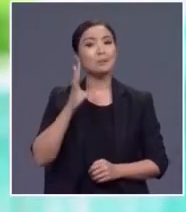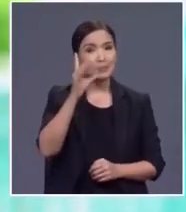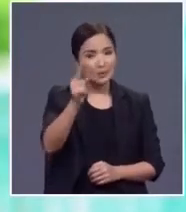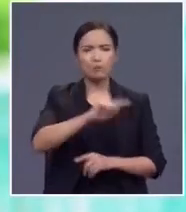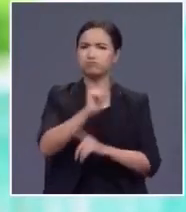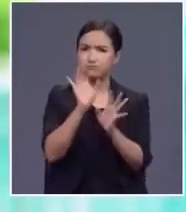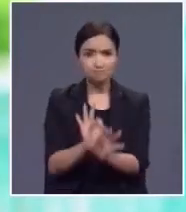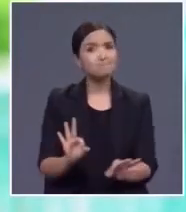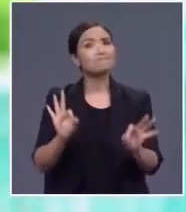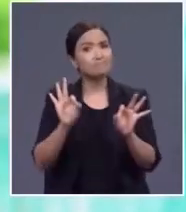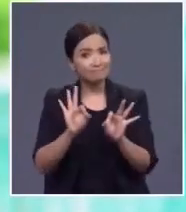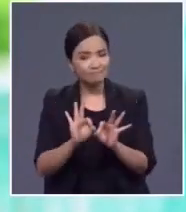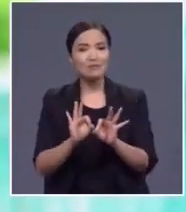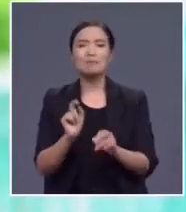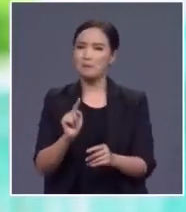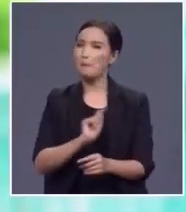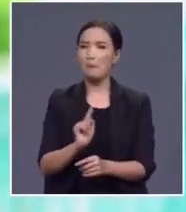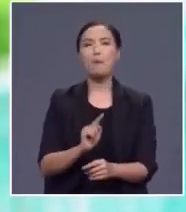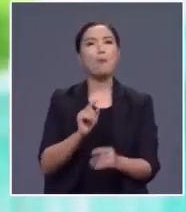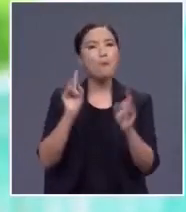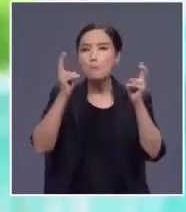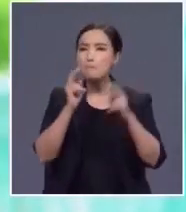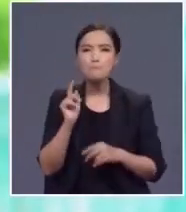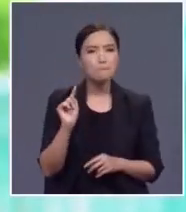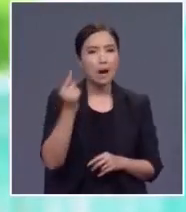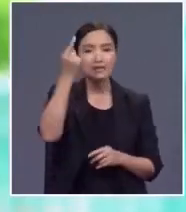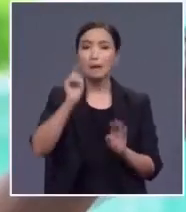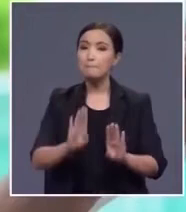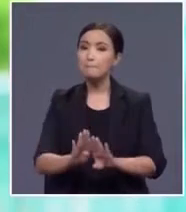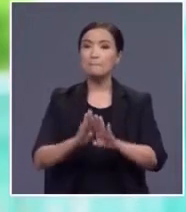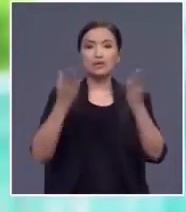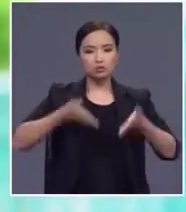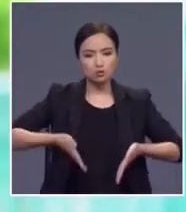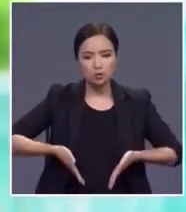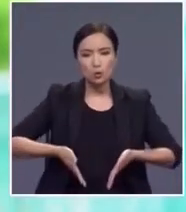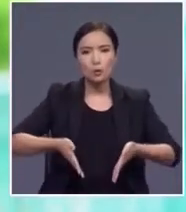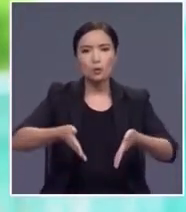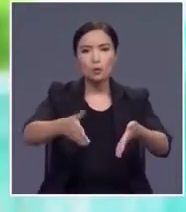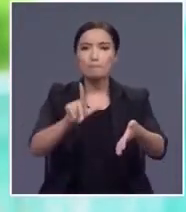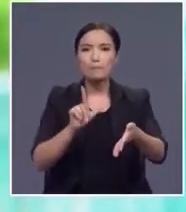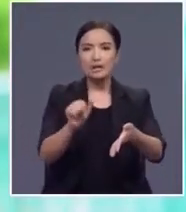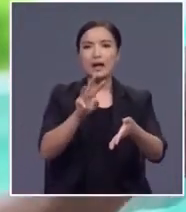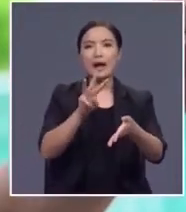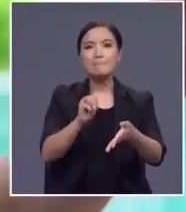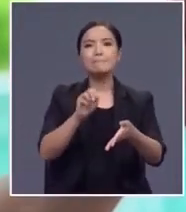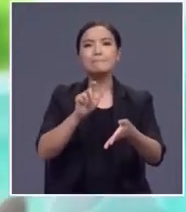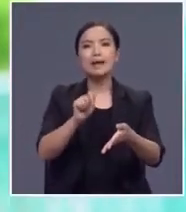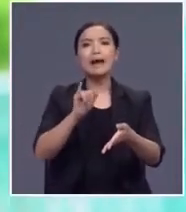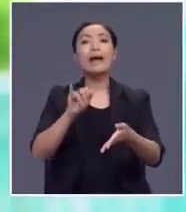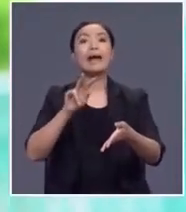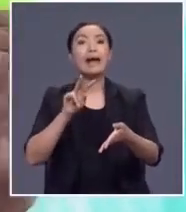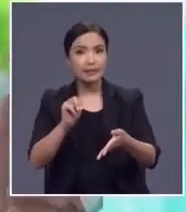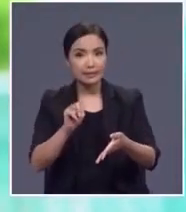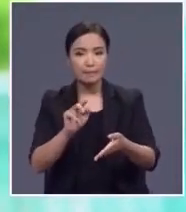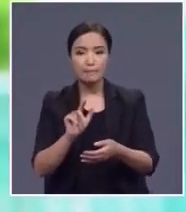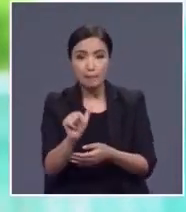งเป็นมิติใหม่ของประเทศไทยเป็นการเปิดถนนเมนเส้นหลักที่พูดง่ายๆลดขั้นตอนเพิ่มศักย